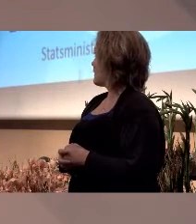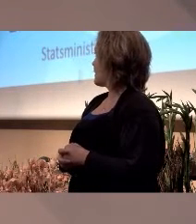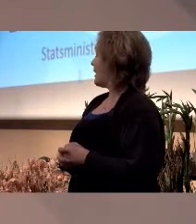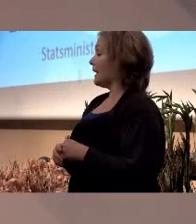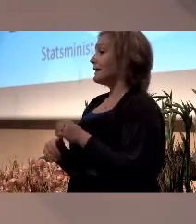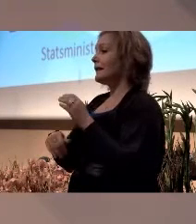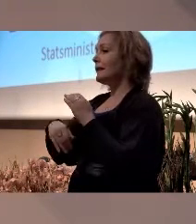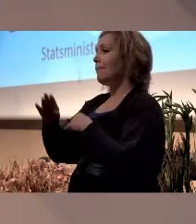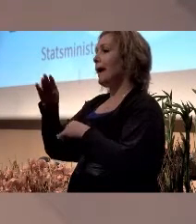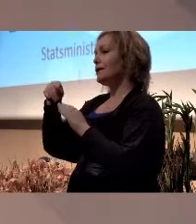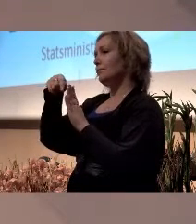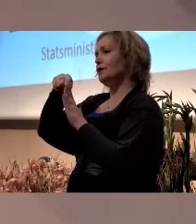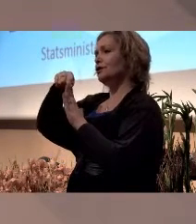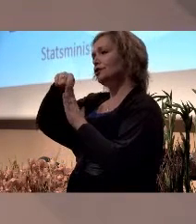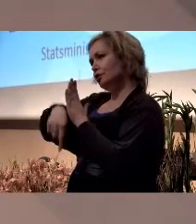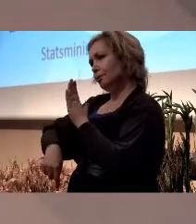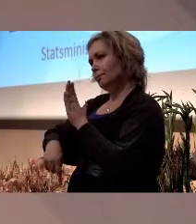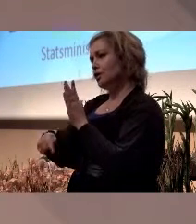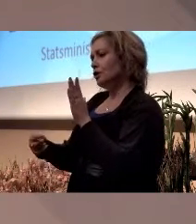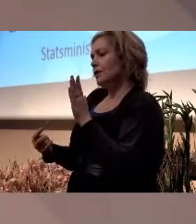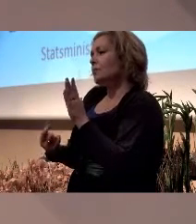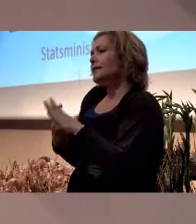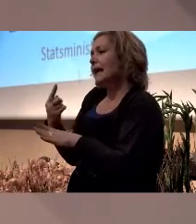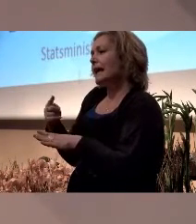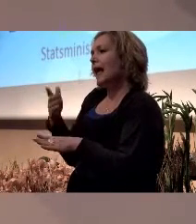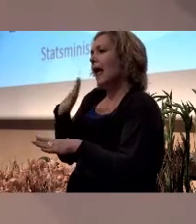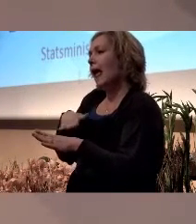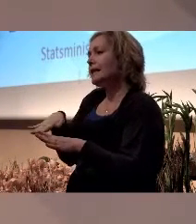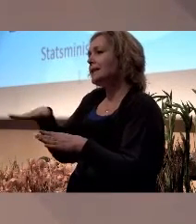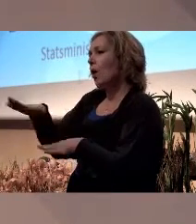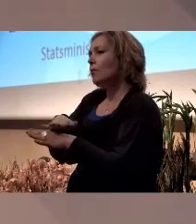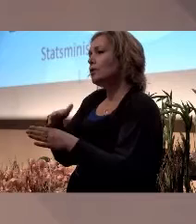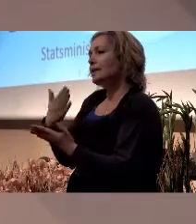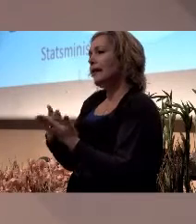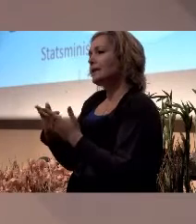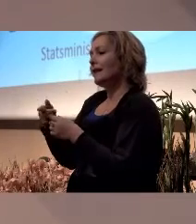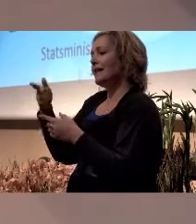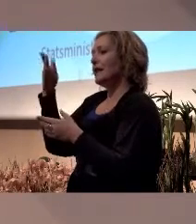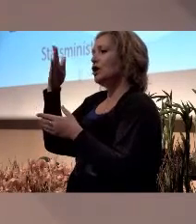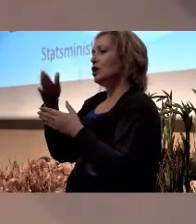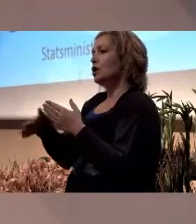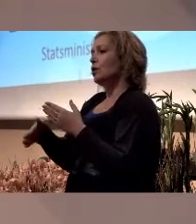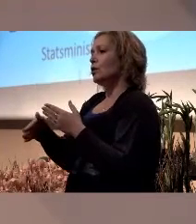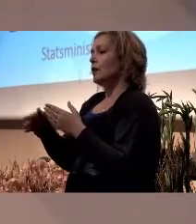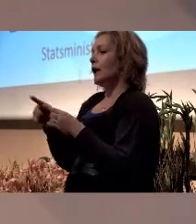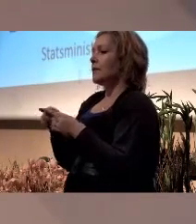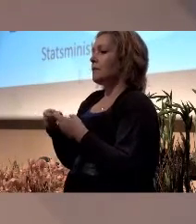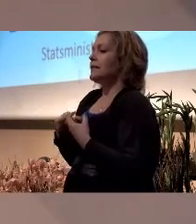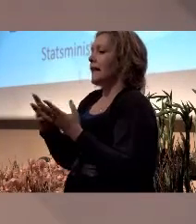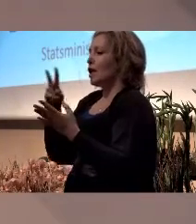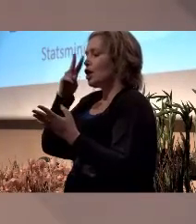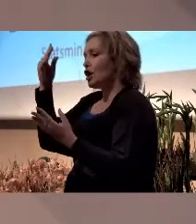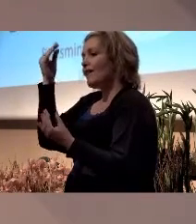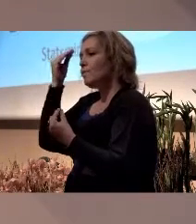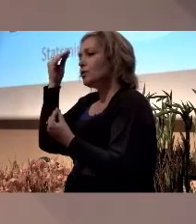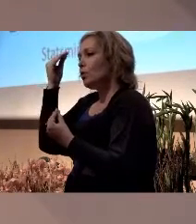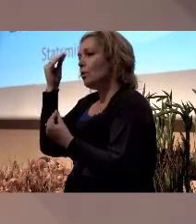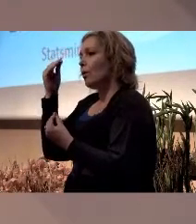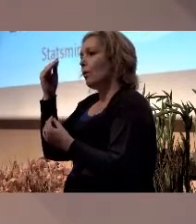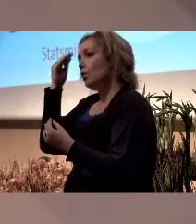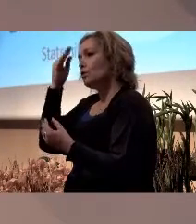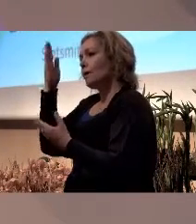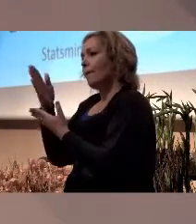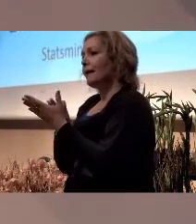Det mest dyptgripende som skjer i helse- og omsorgstjenesten er faktisk at det flytter seg mye av informasjons- og kunnskapsbiten